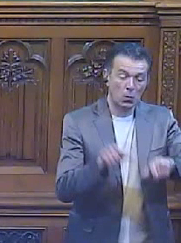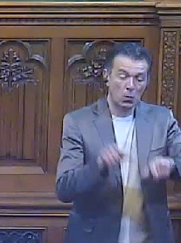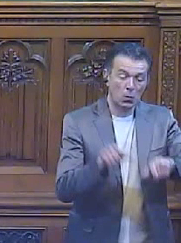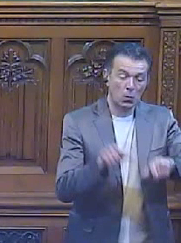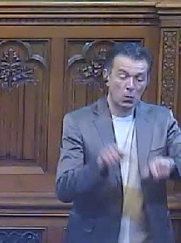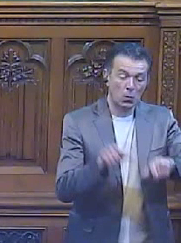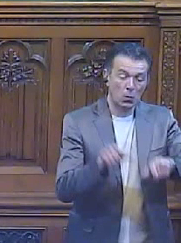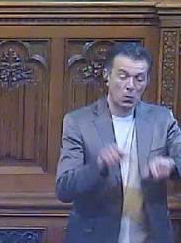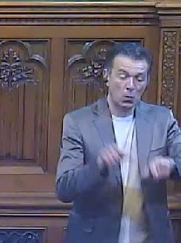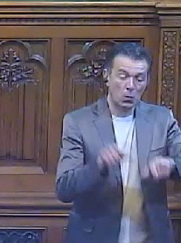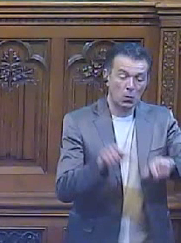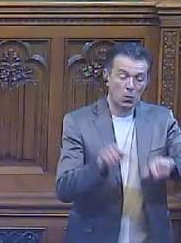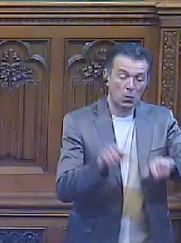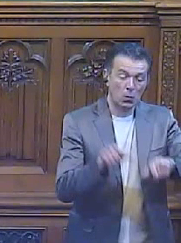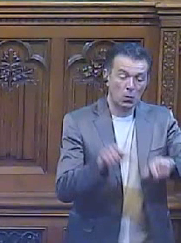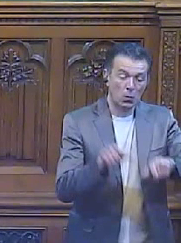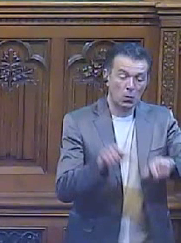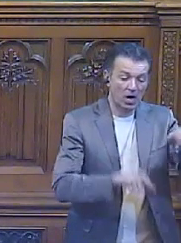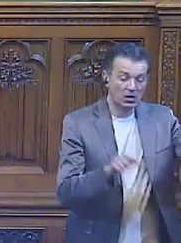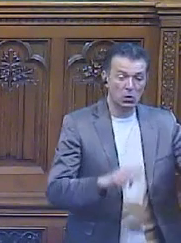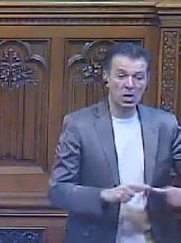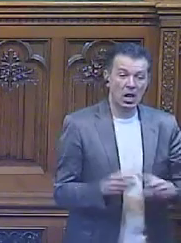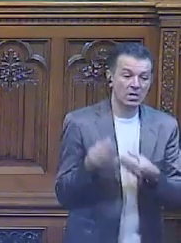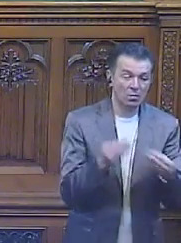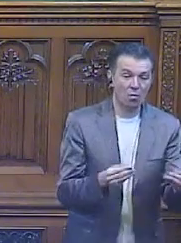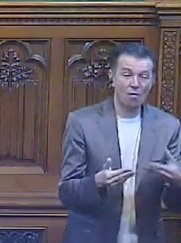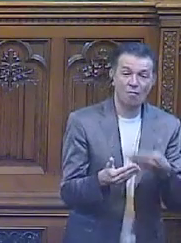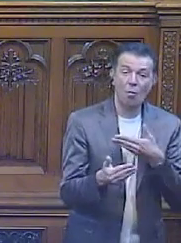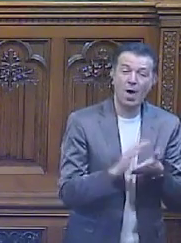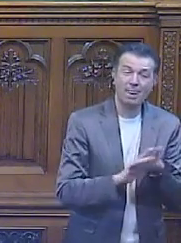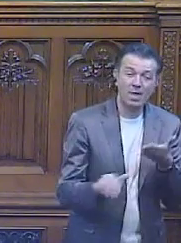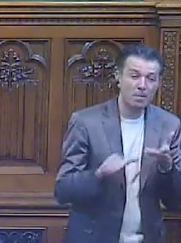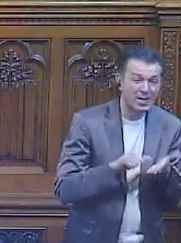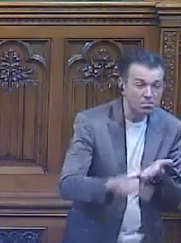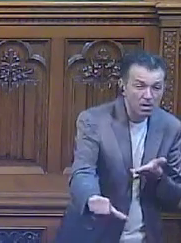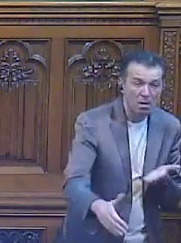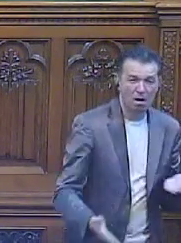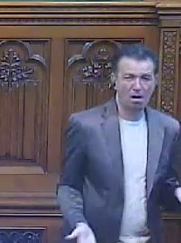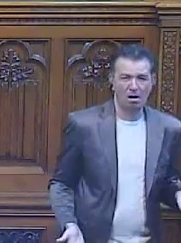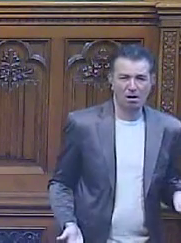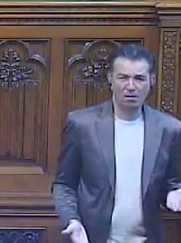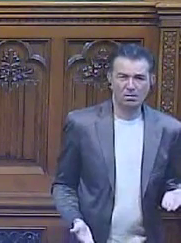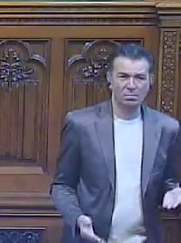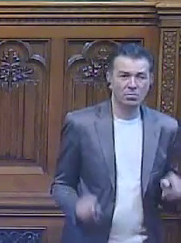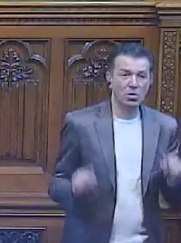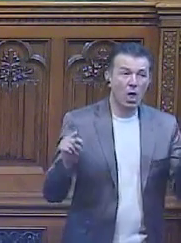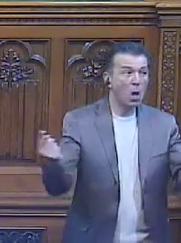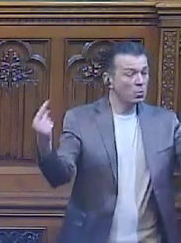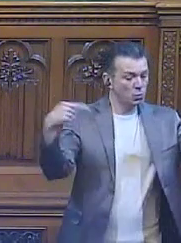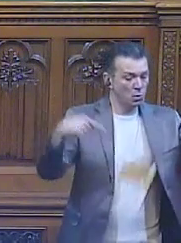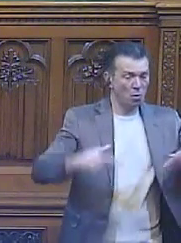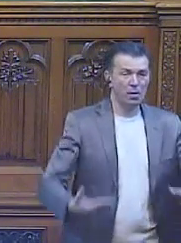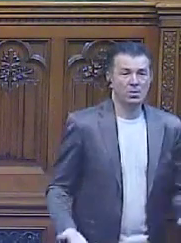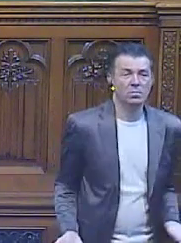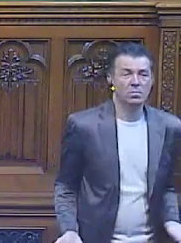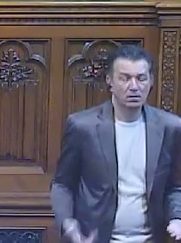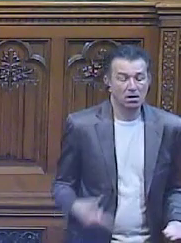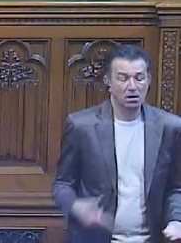bleiben. Zusätzliche Leistungsempfänger, die noch nie einen Beitrag geleistet haben, ja, sie kommen ja von außen her, wo